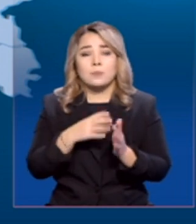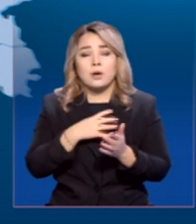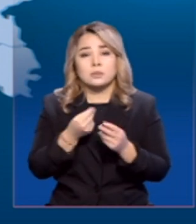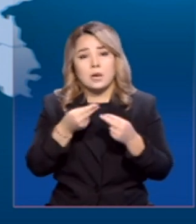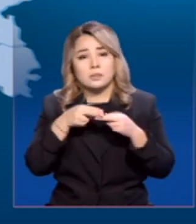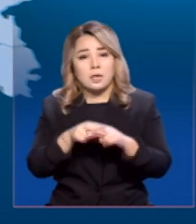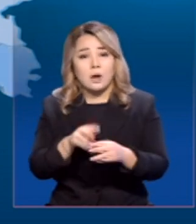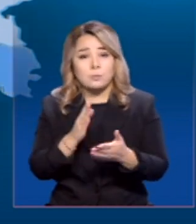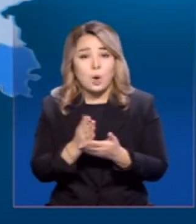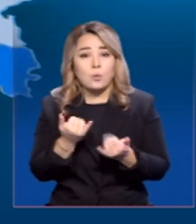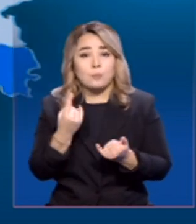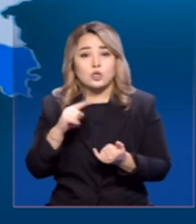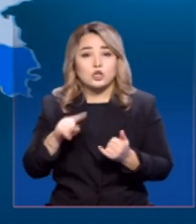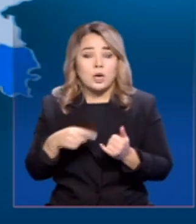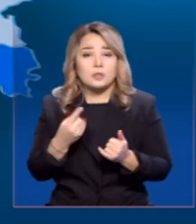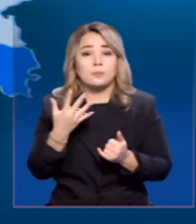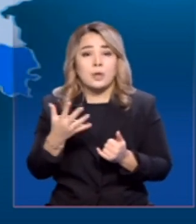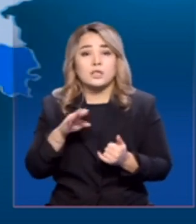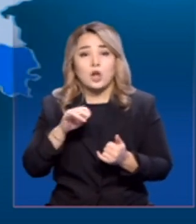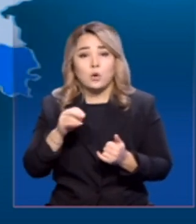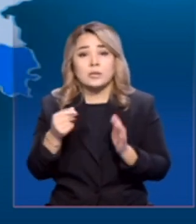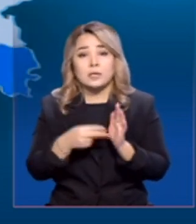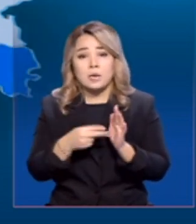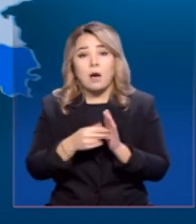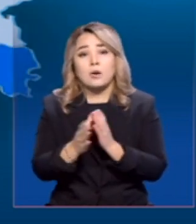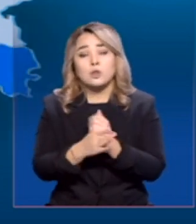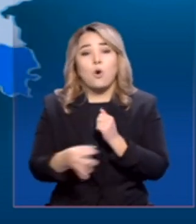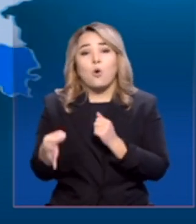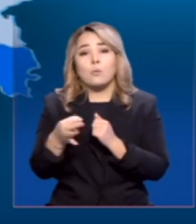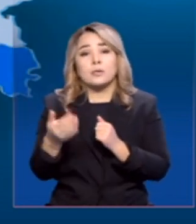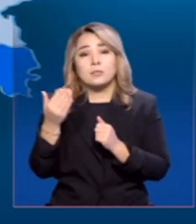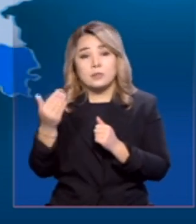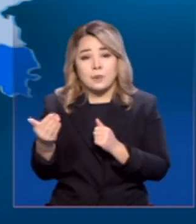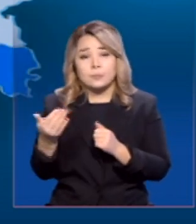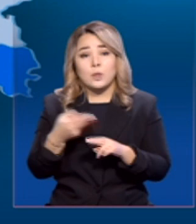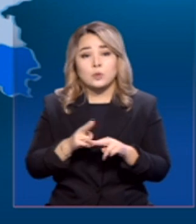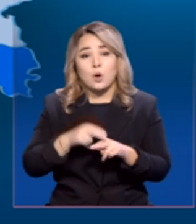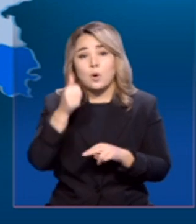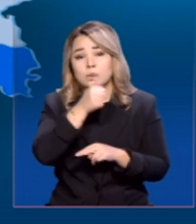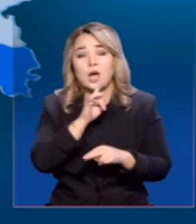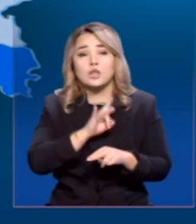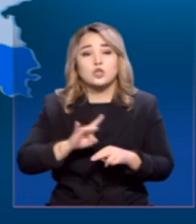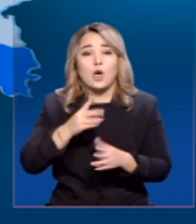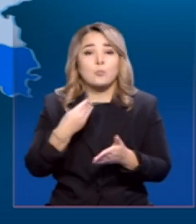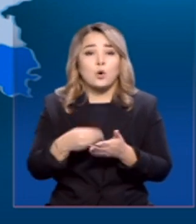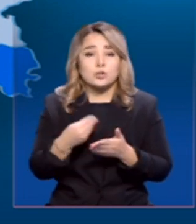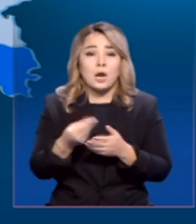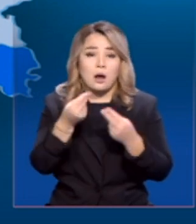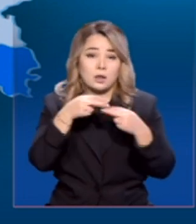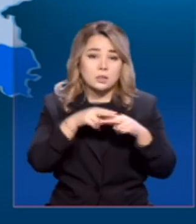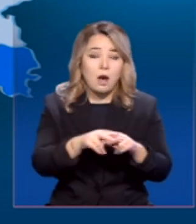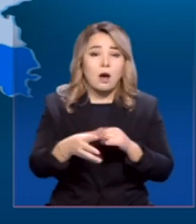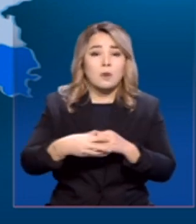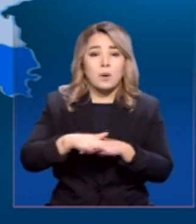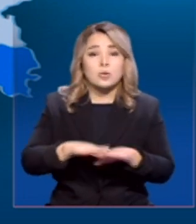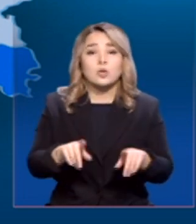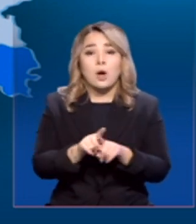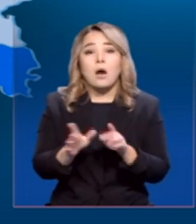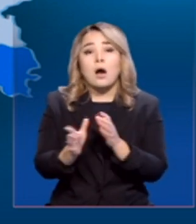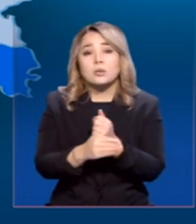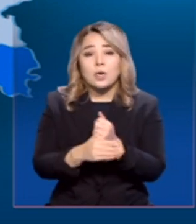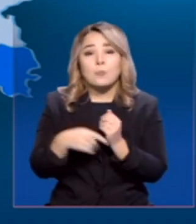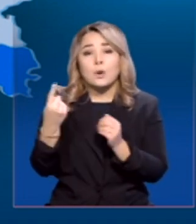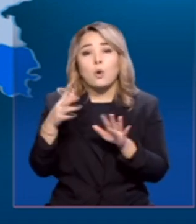қазынаға түскен. Соның 1,5 триллион теңгесі Атырау облысынан. Биыл республикалық бюджетті қаржыландырушы аймақтардың ішінде де